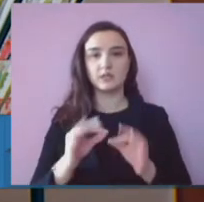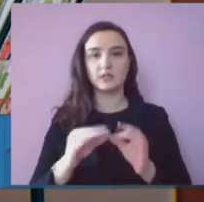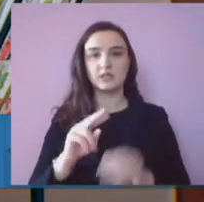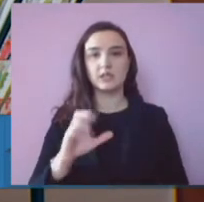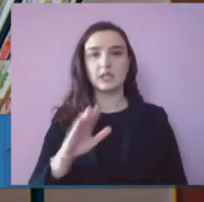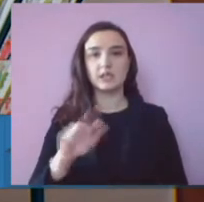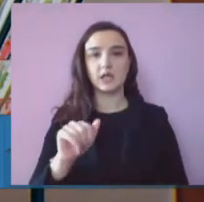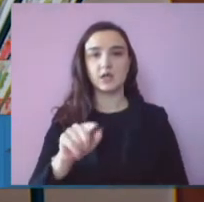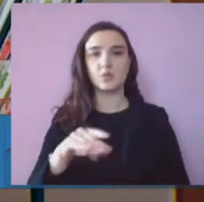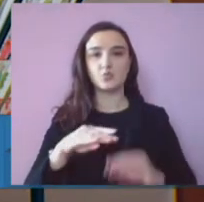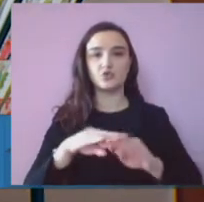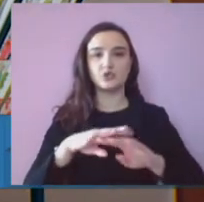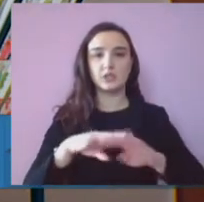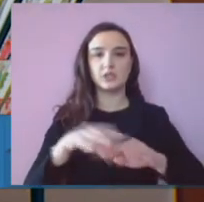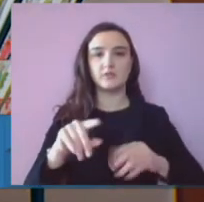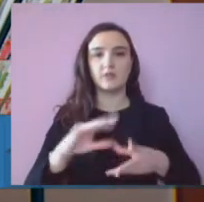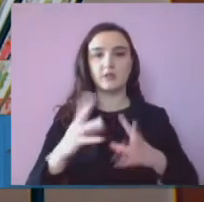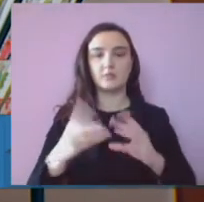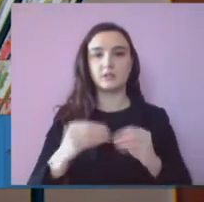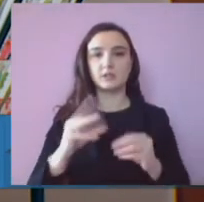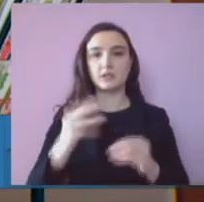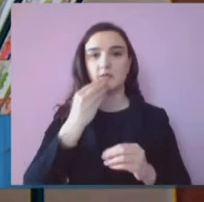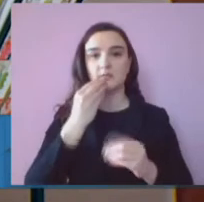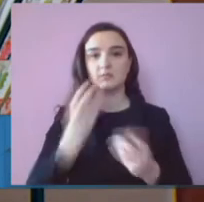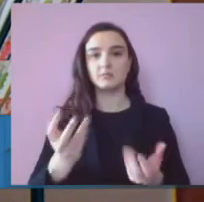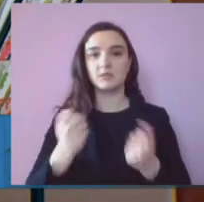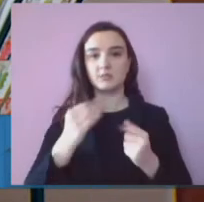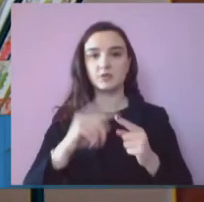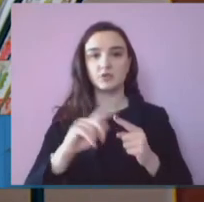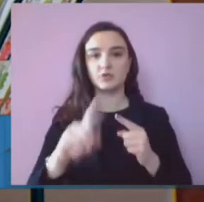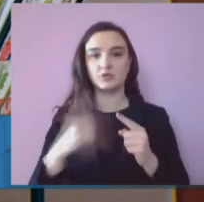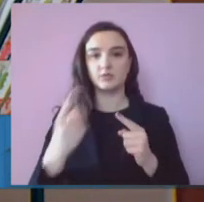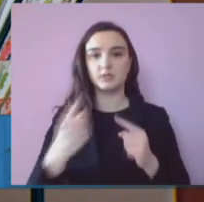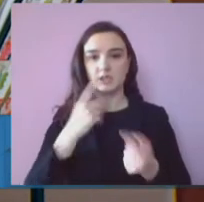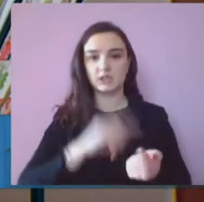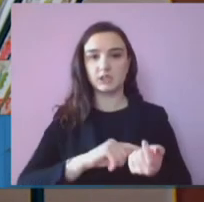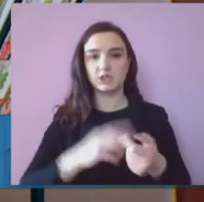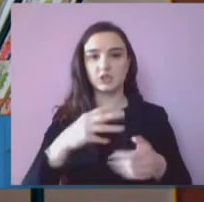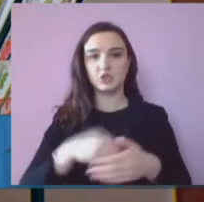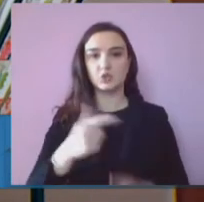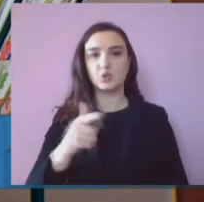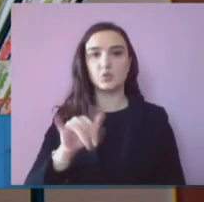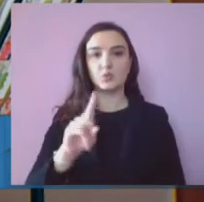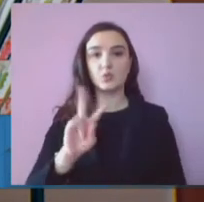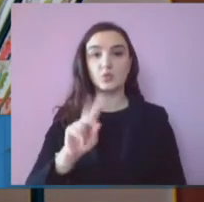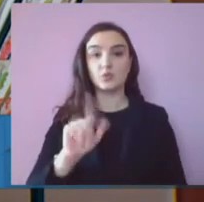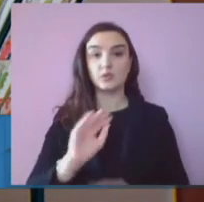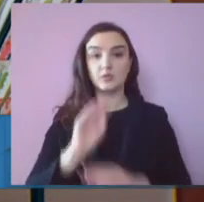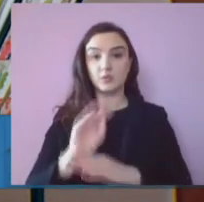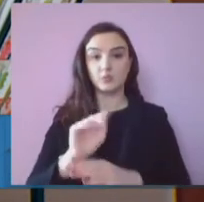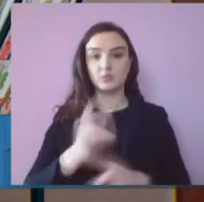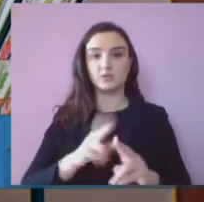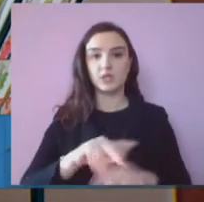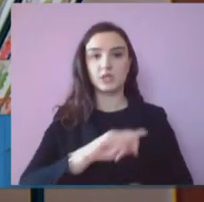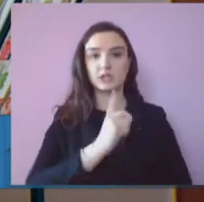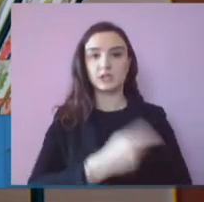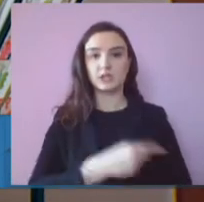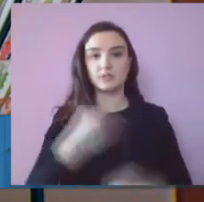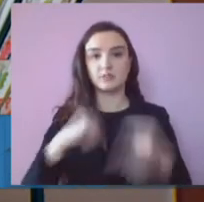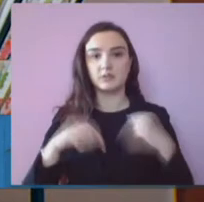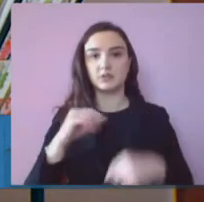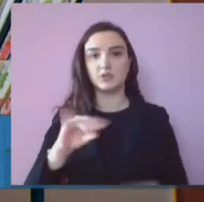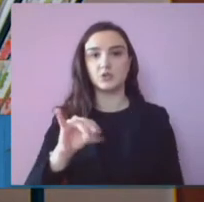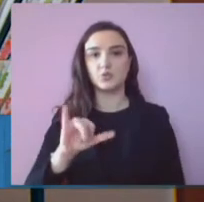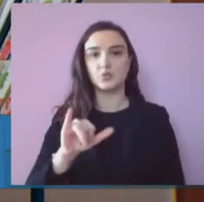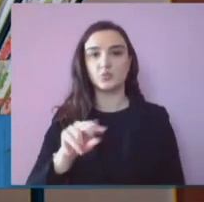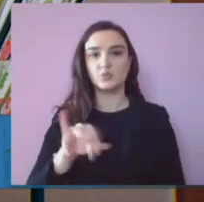ინსულინის გამოყოფის უნარი და საკვების მიღების შემდეგ სისხლში გლუკოზის დონე რომ მატულობს, ის აძლიერებს ინსულინის გამოყოფას და 2 საათში